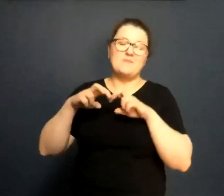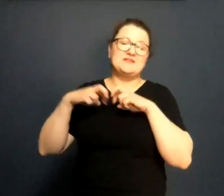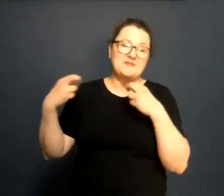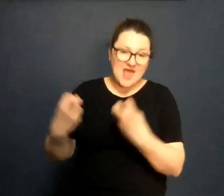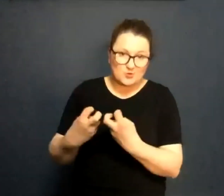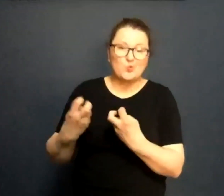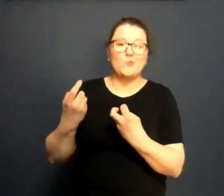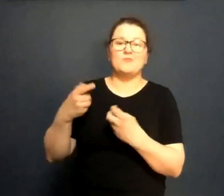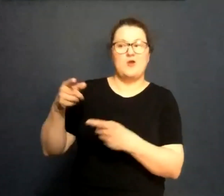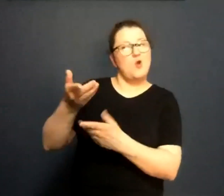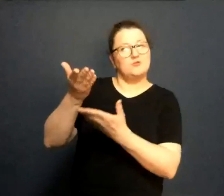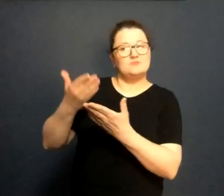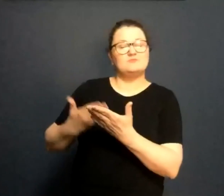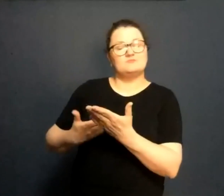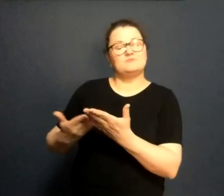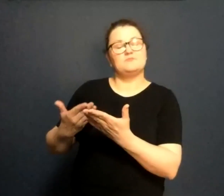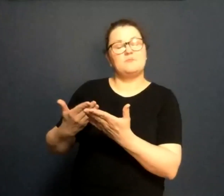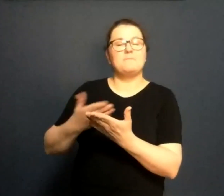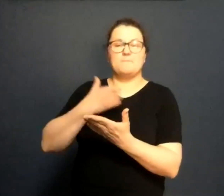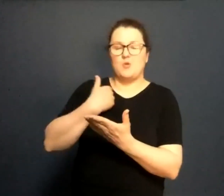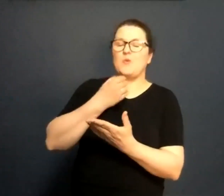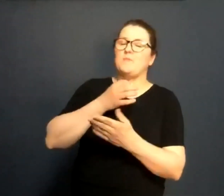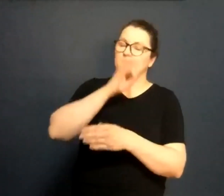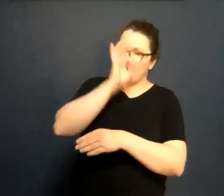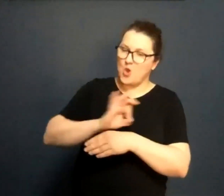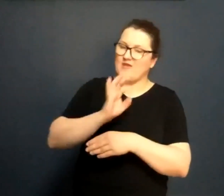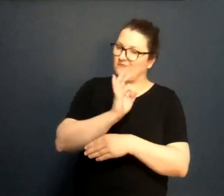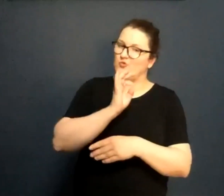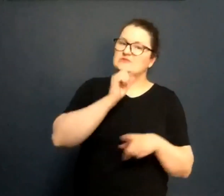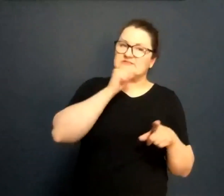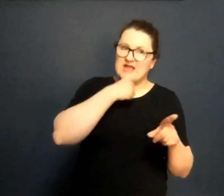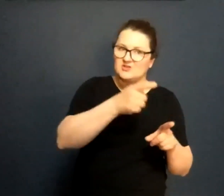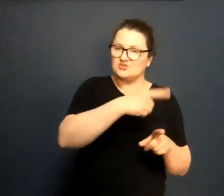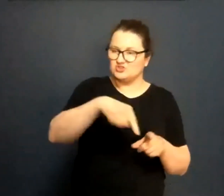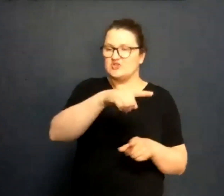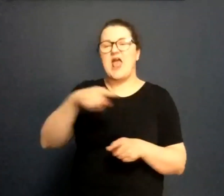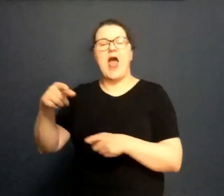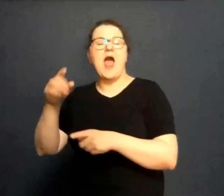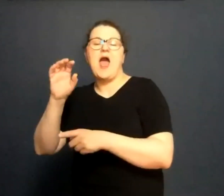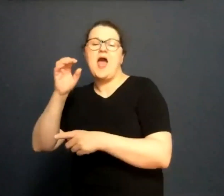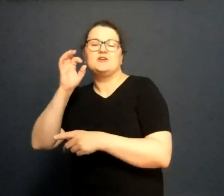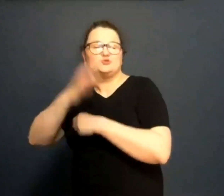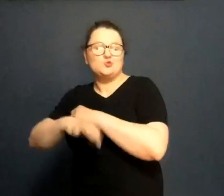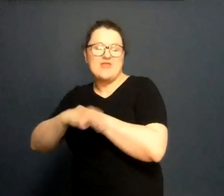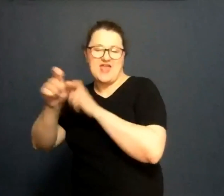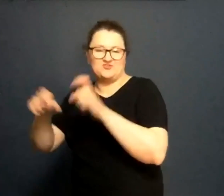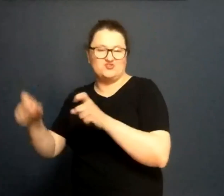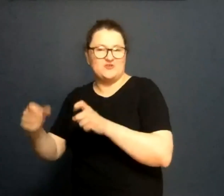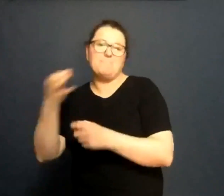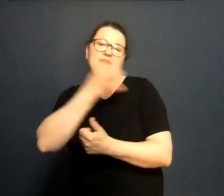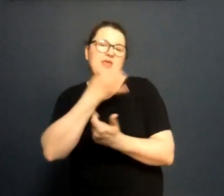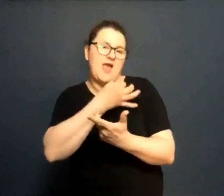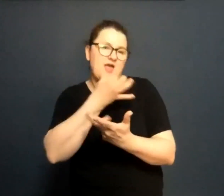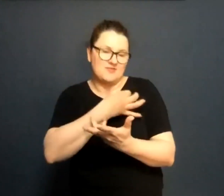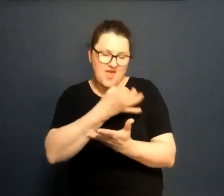przedstawili ten projekt, a studenci zadawali pytania. To do dzisiaj mam, jeszcze niektóre panie piszą do mnie, wspominają te